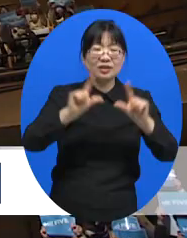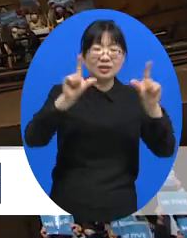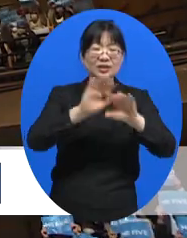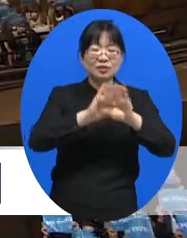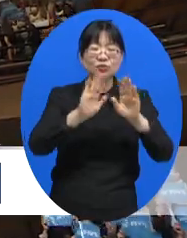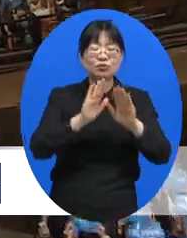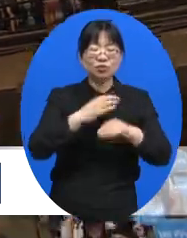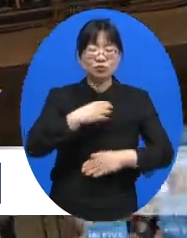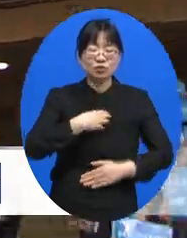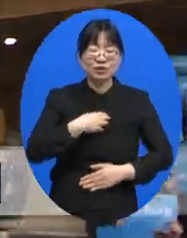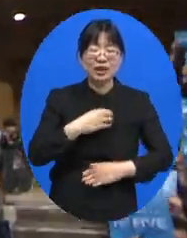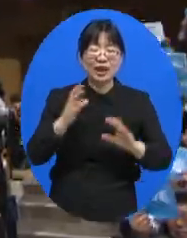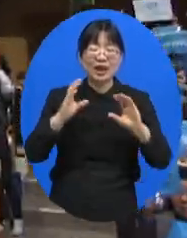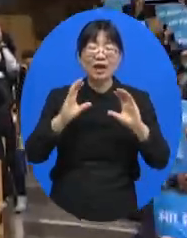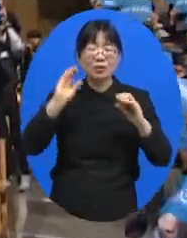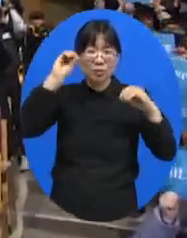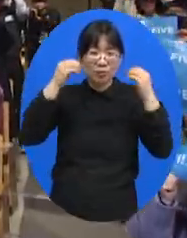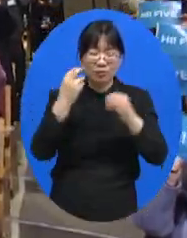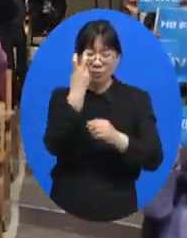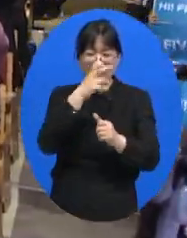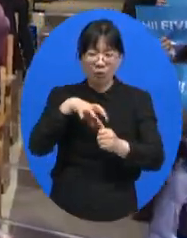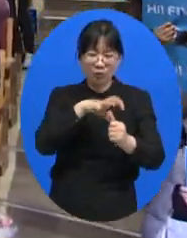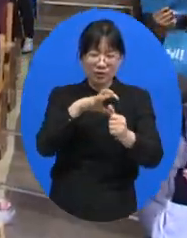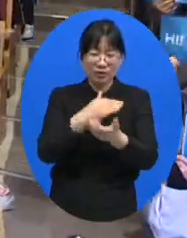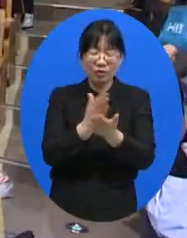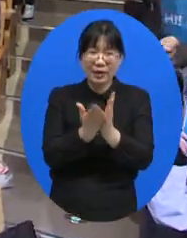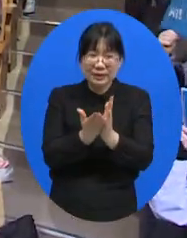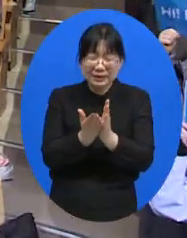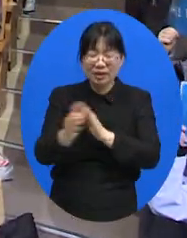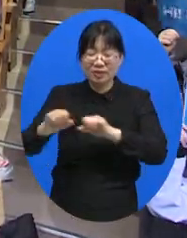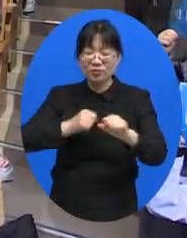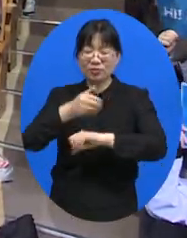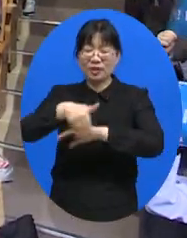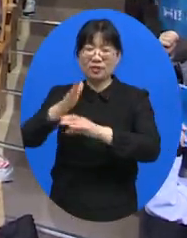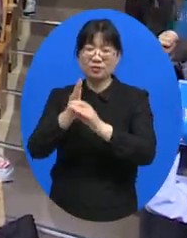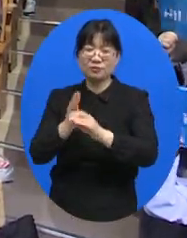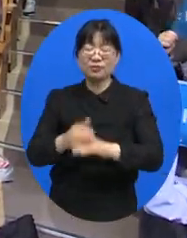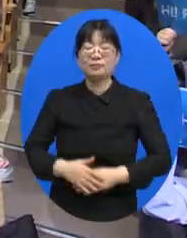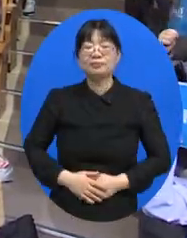유기동물 보호 등 다양한 분야에서 활약할 계획입니다. 경기지TV 이슬비입니다.